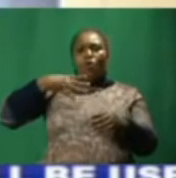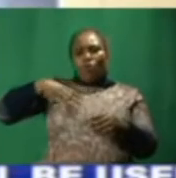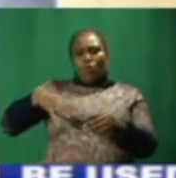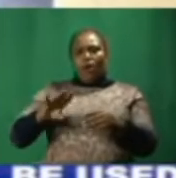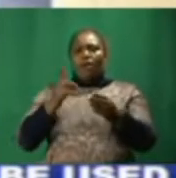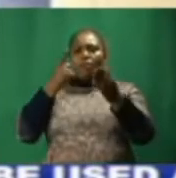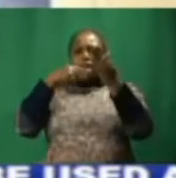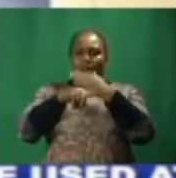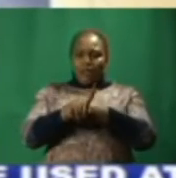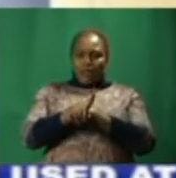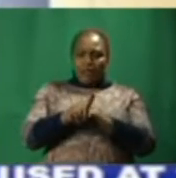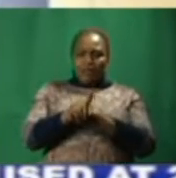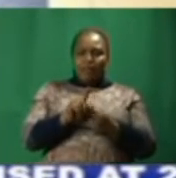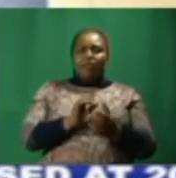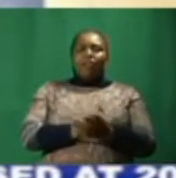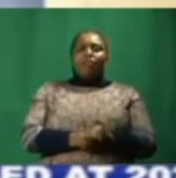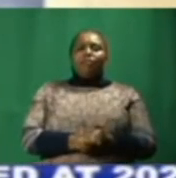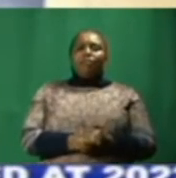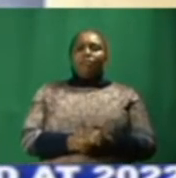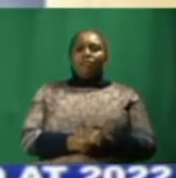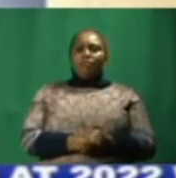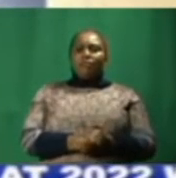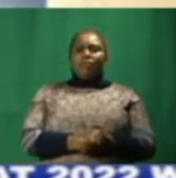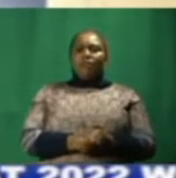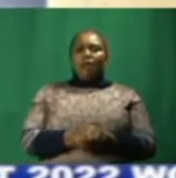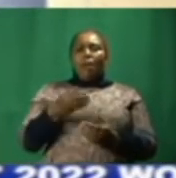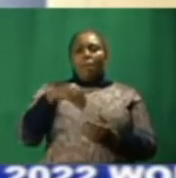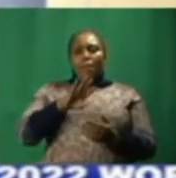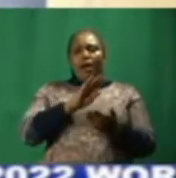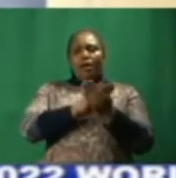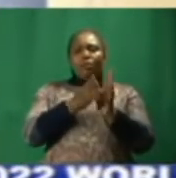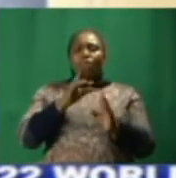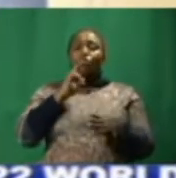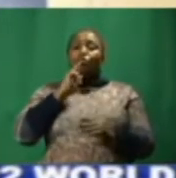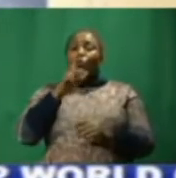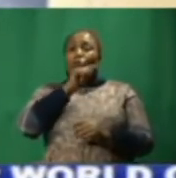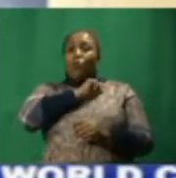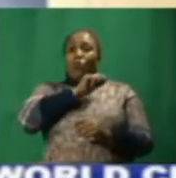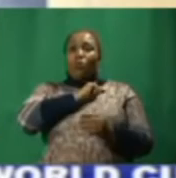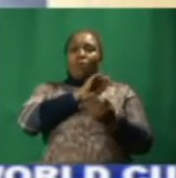kukhontela. Basenze isiqiniseko sokuthi bayenda le cleaning